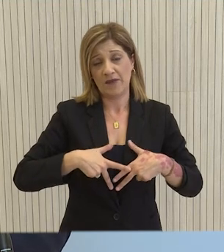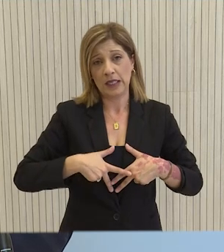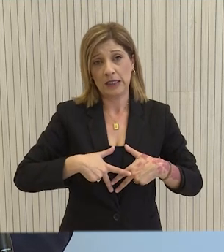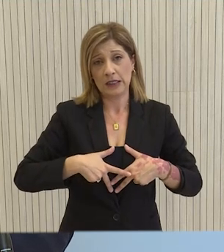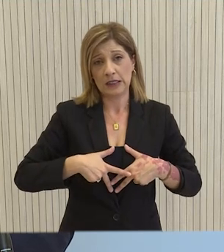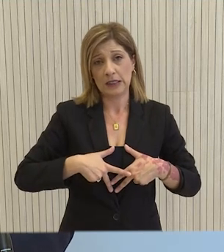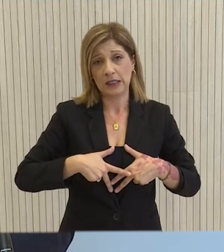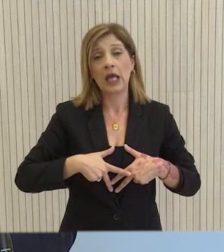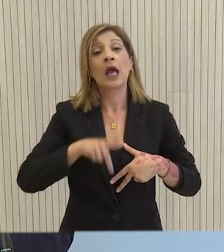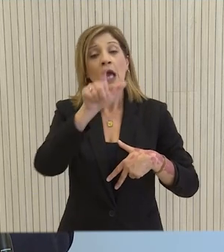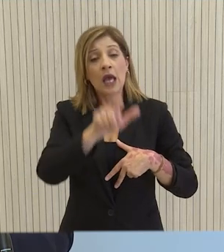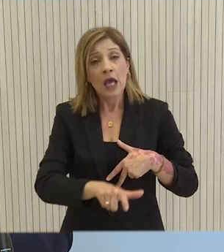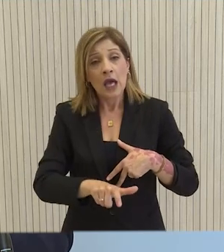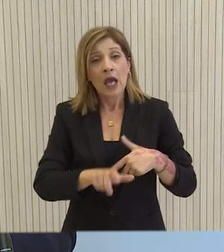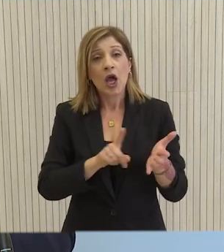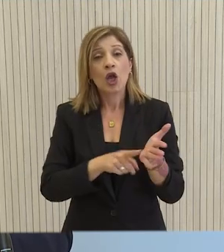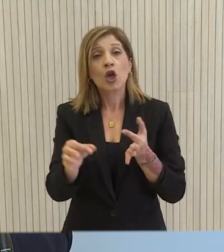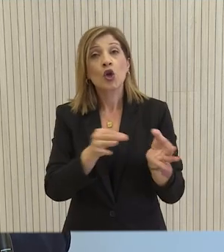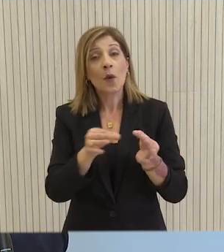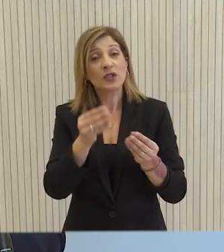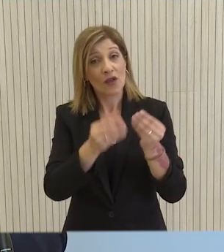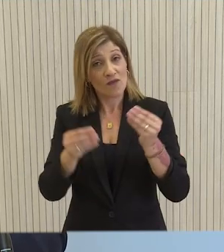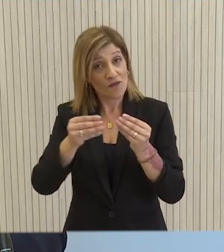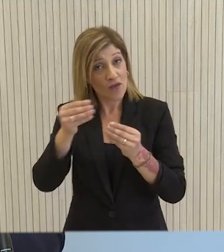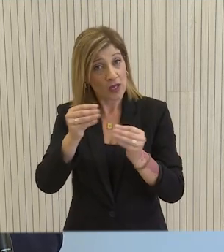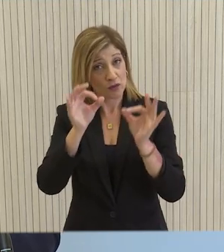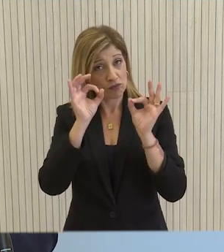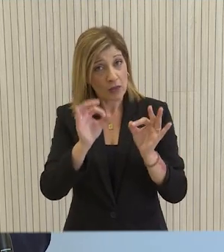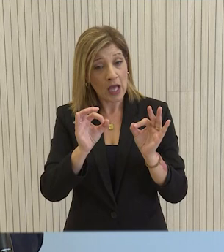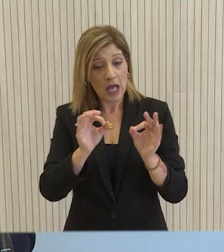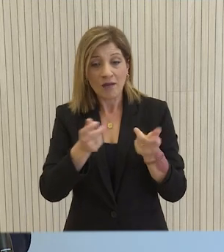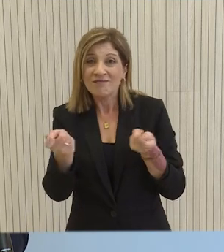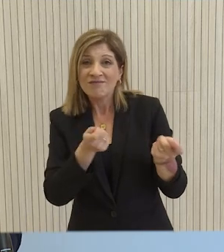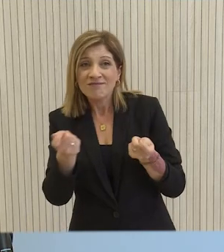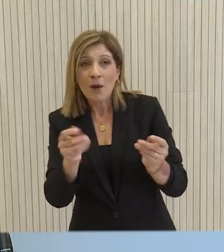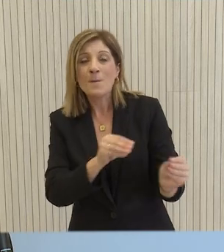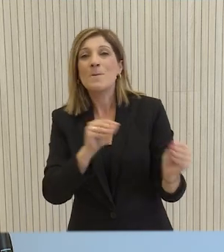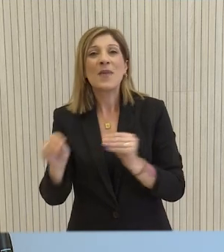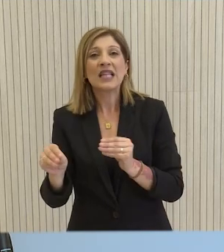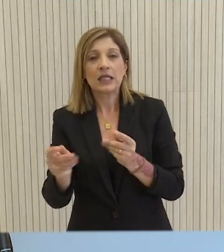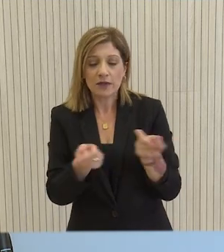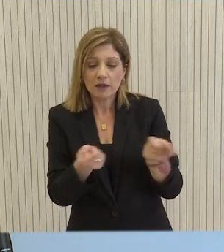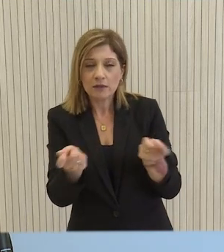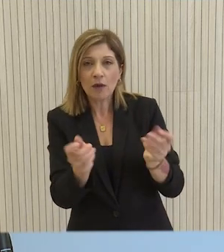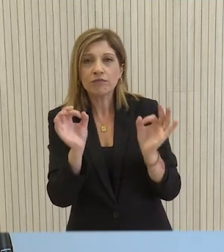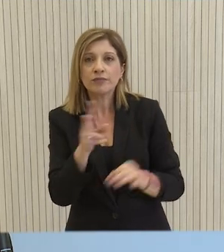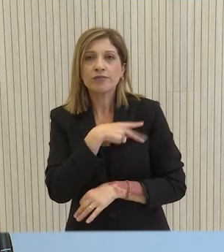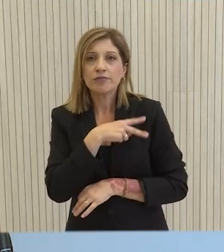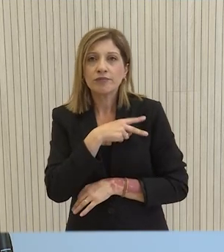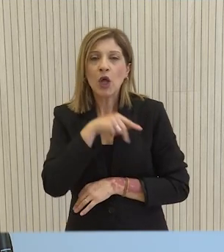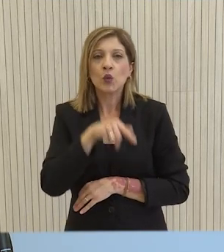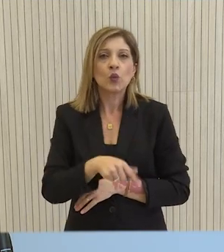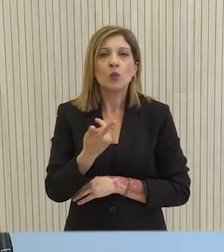ότι ήδη έχει βελτιωθεί κατά πολύ η εικόνα ως προς την διαχείριση των αυξημένων μεταναστευτικών ροών. Έχουν αυξηθεί